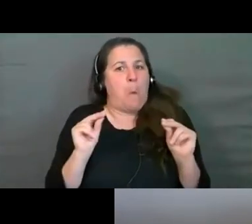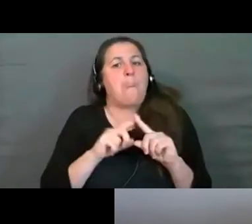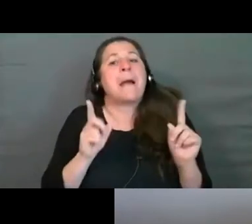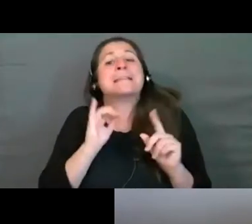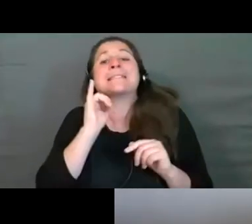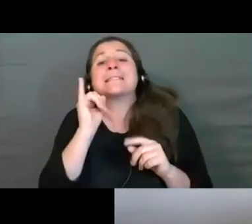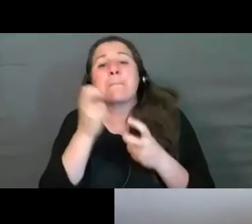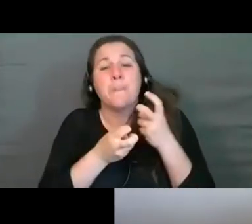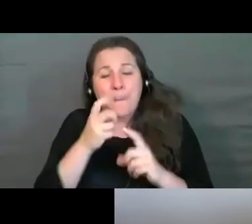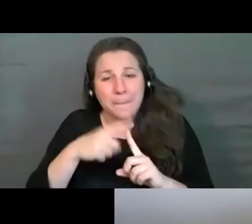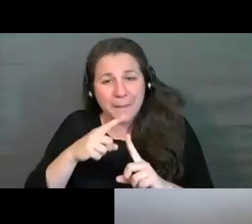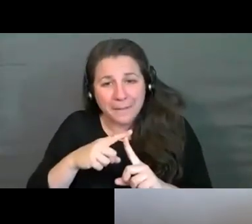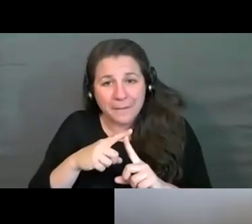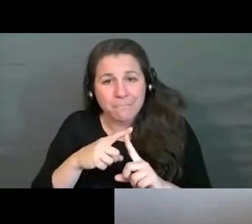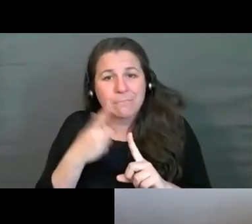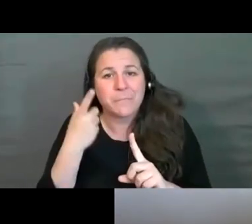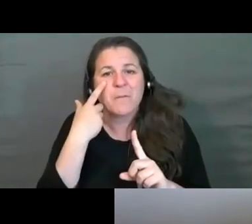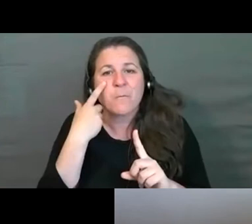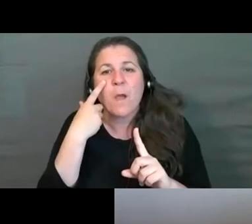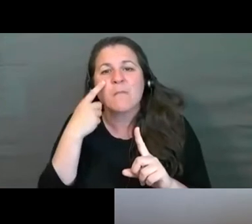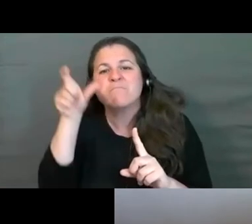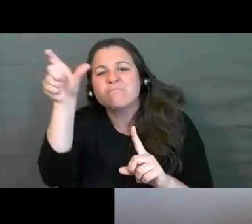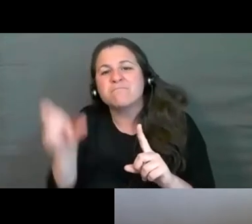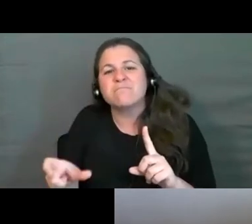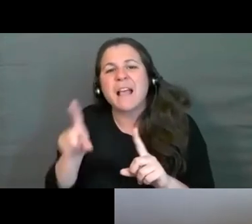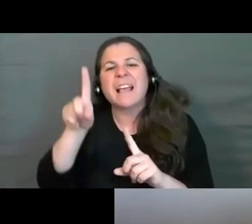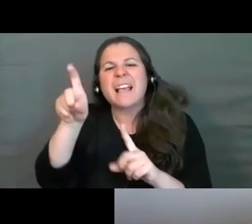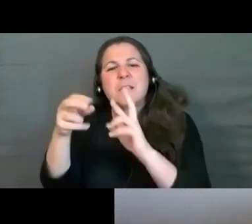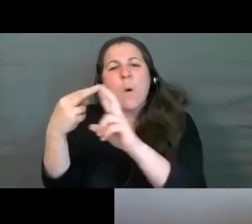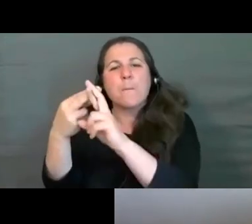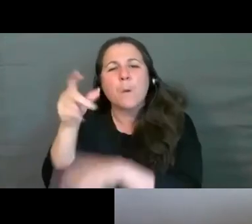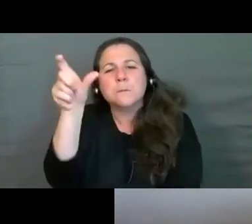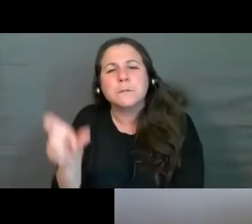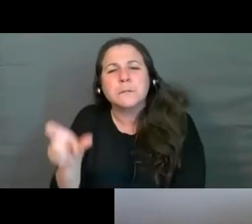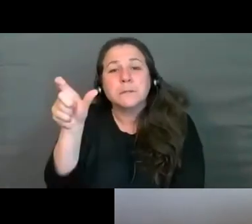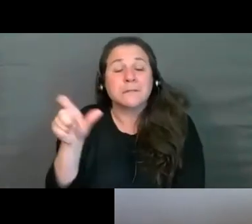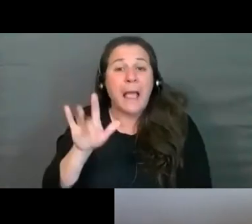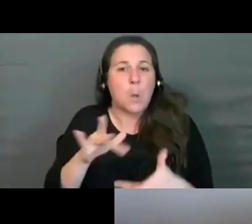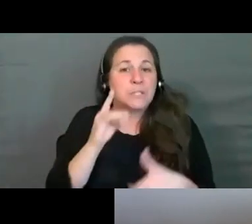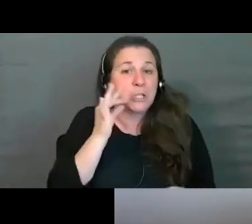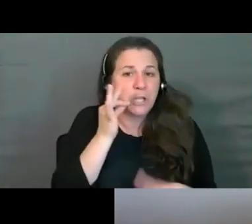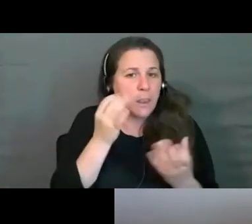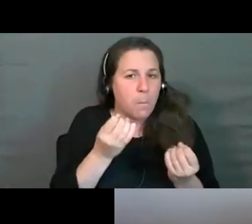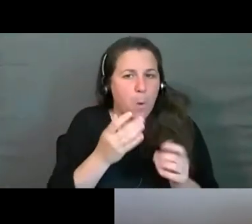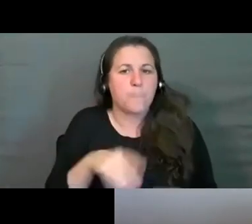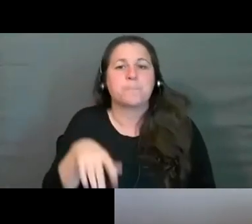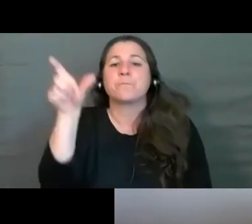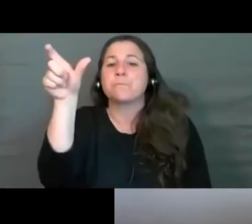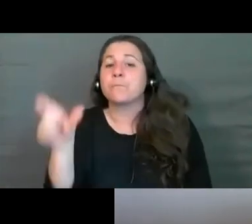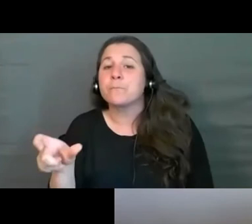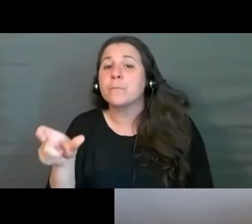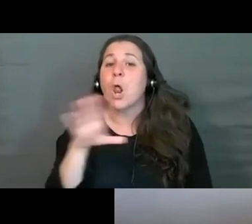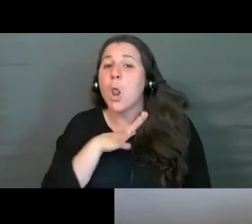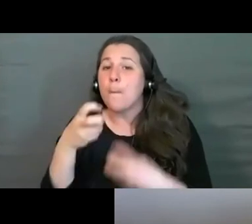voir apparaître dans questions-réponses, en fait, parce qu'on n'a pas le chat pour les participants, le numéro de téléphone